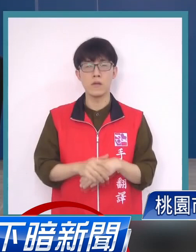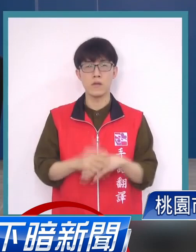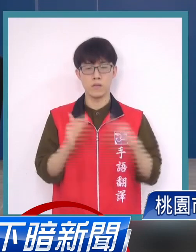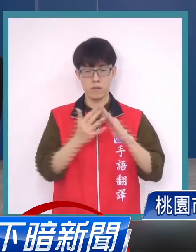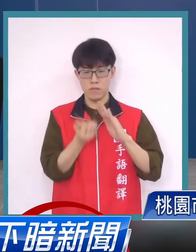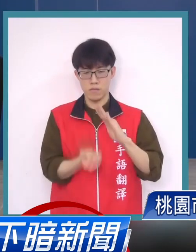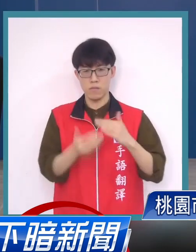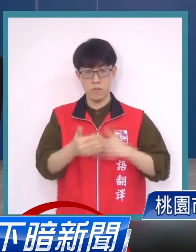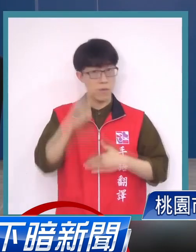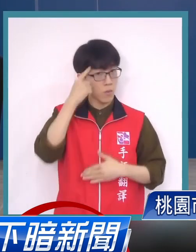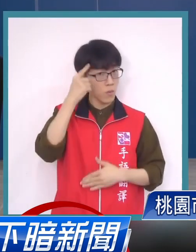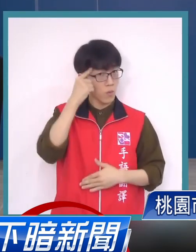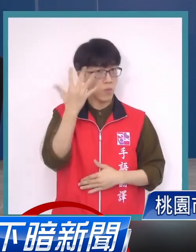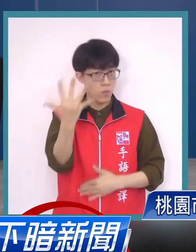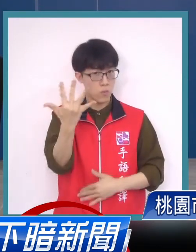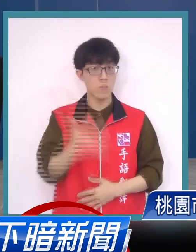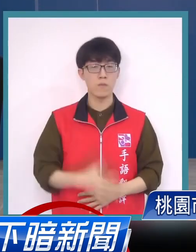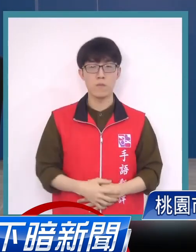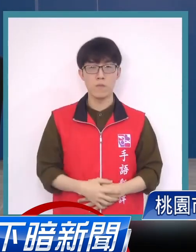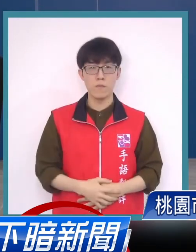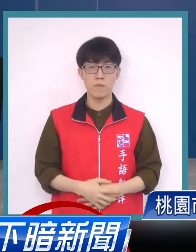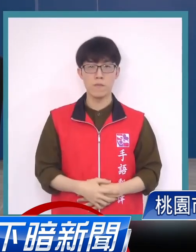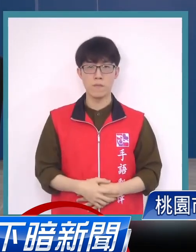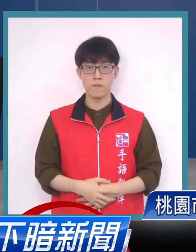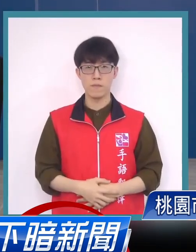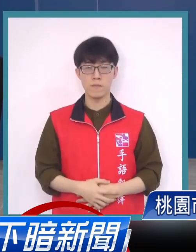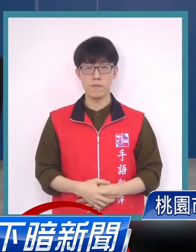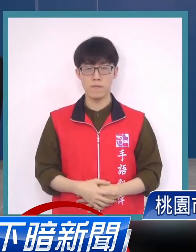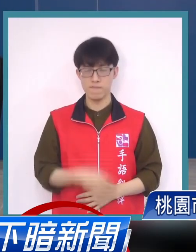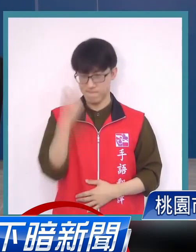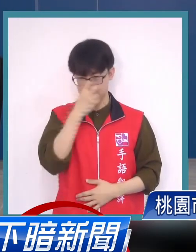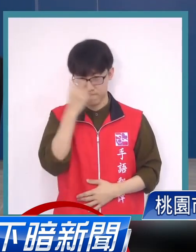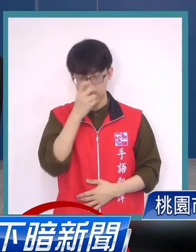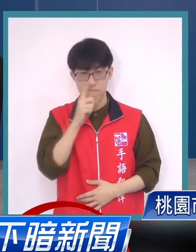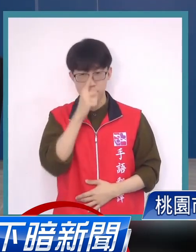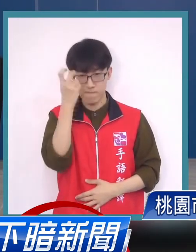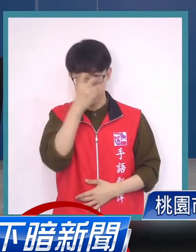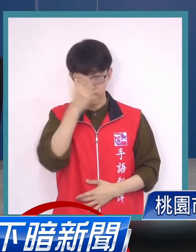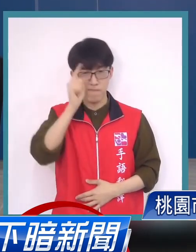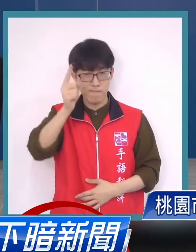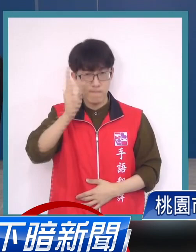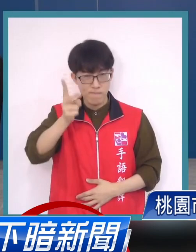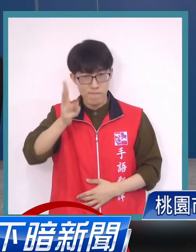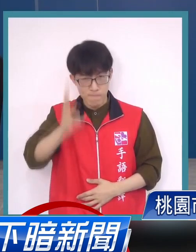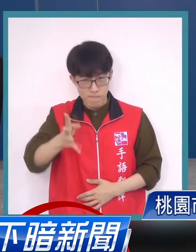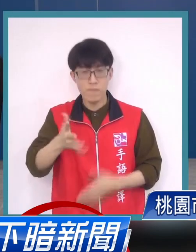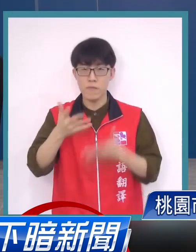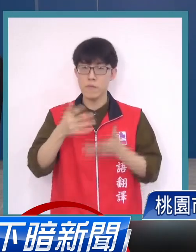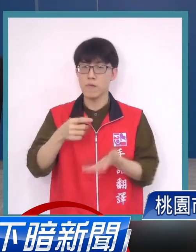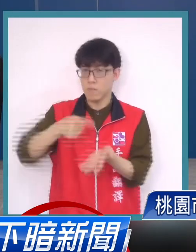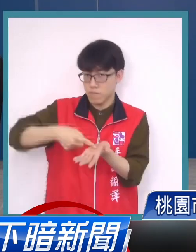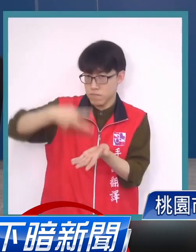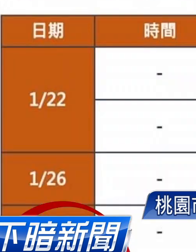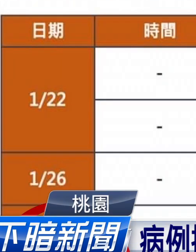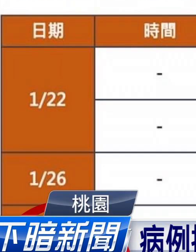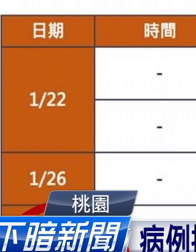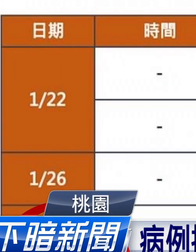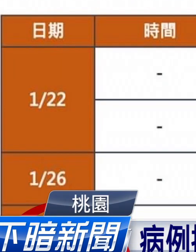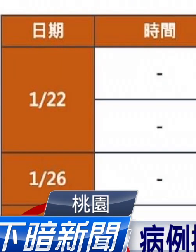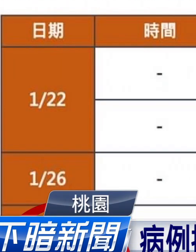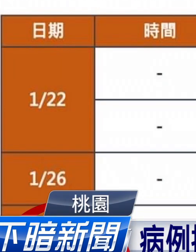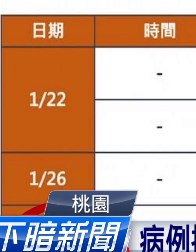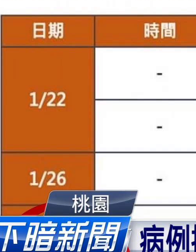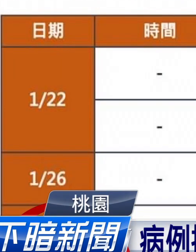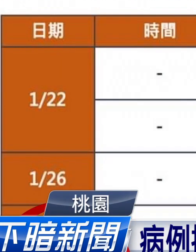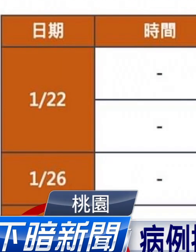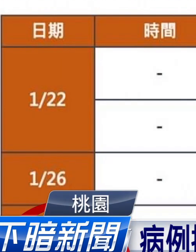家隔离。那我们会经过多次采检来判断是否这个社区是安全的。 通车公